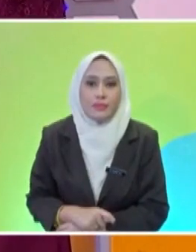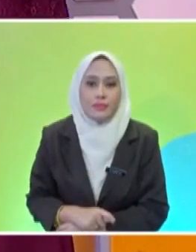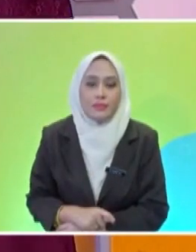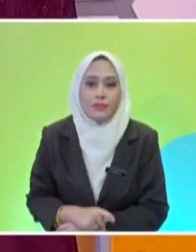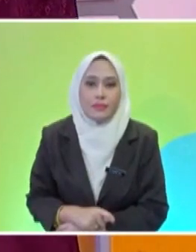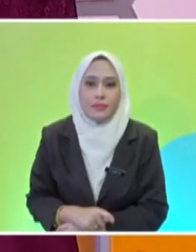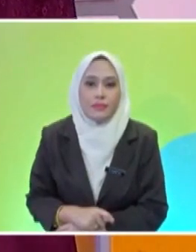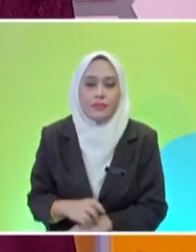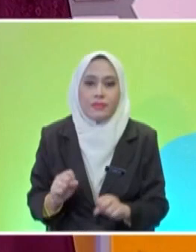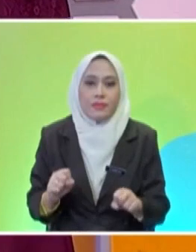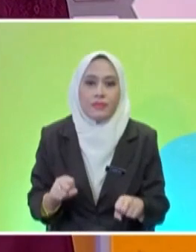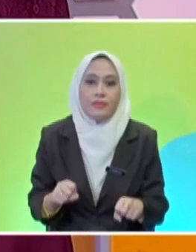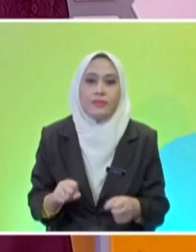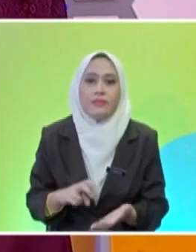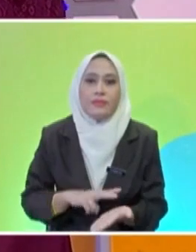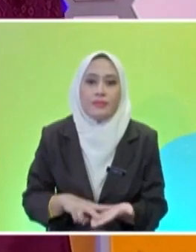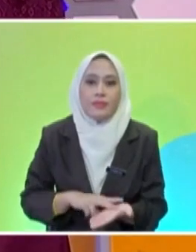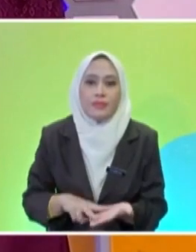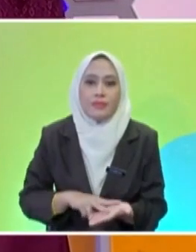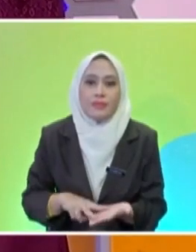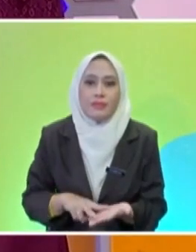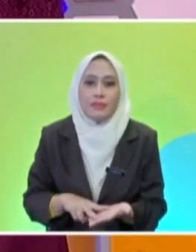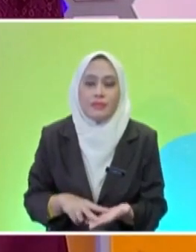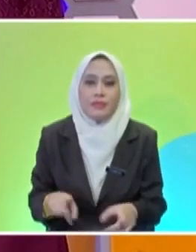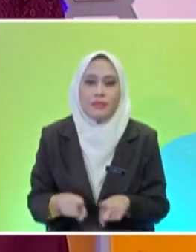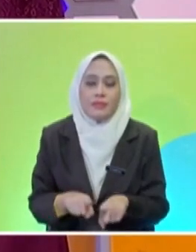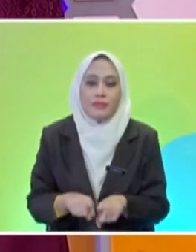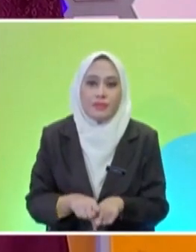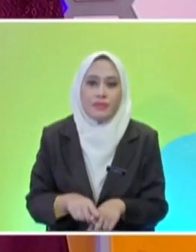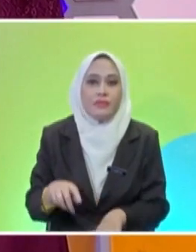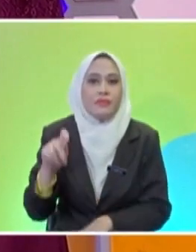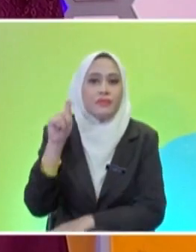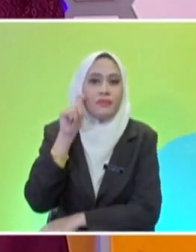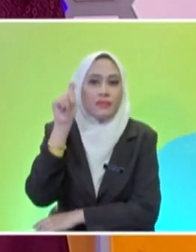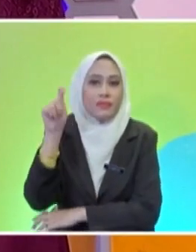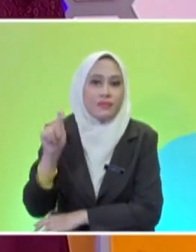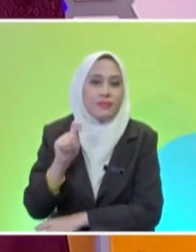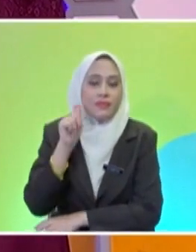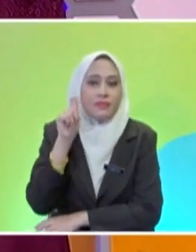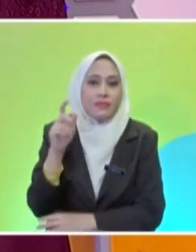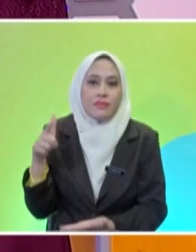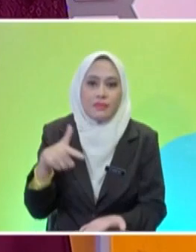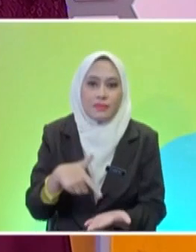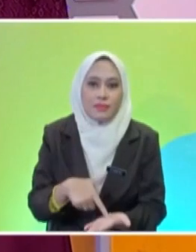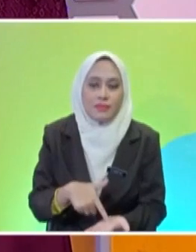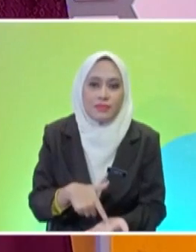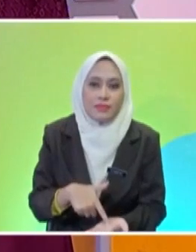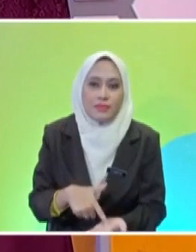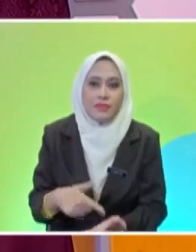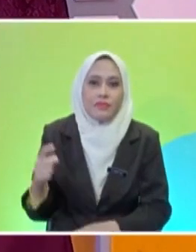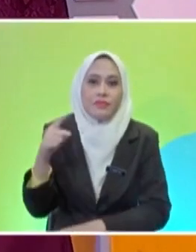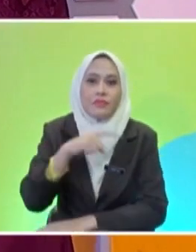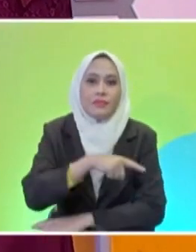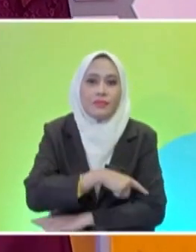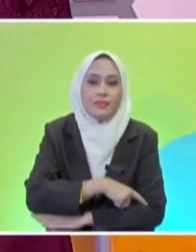dan eja sama-sama murid-murid semua. Sabtu. Sabtu. Okey, seterusnya hari